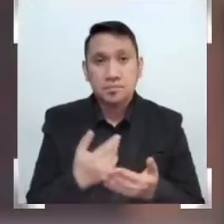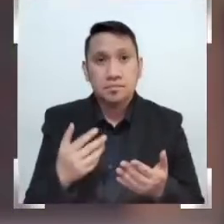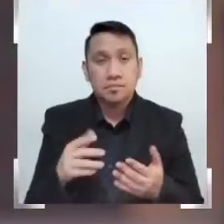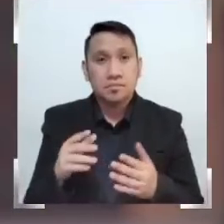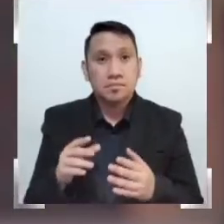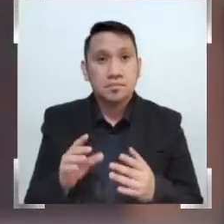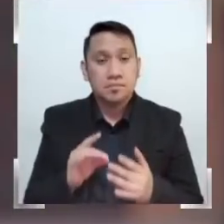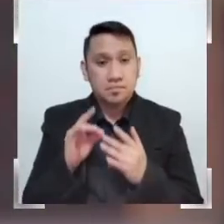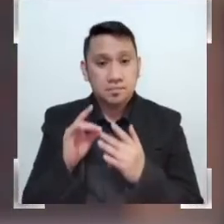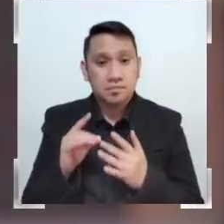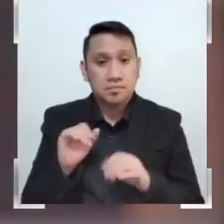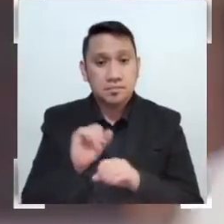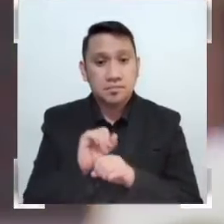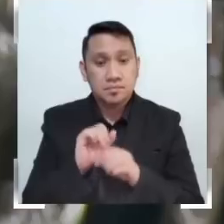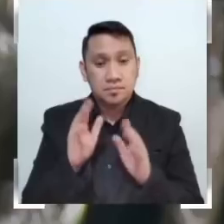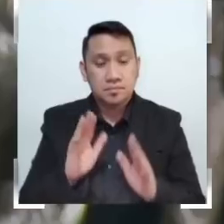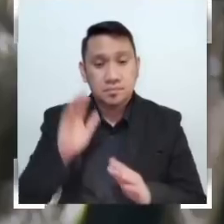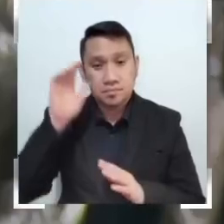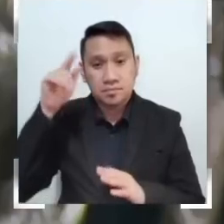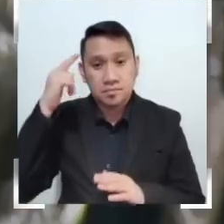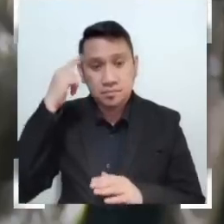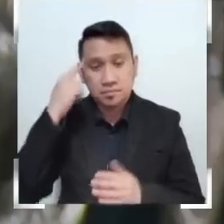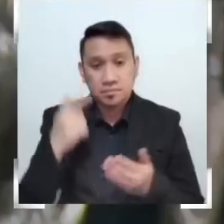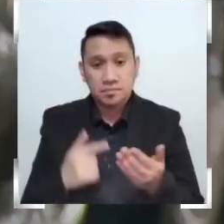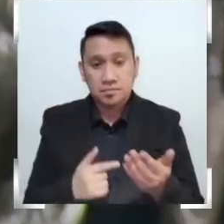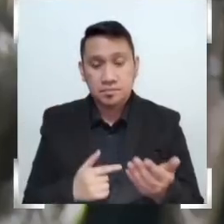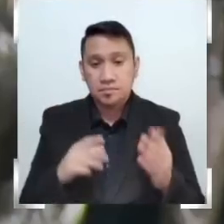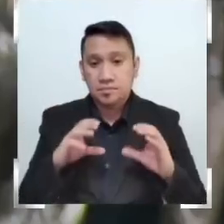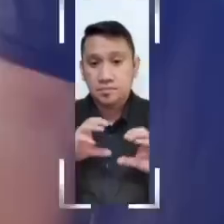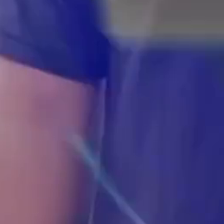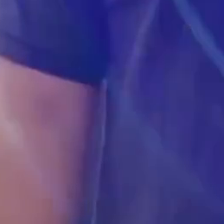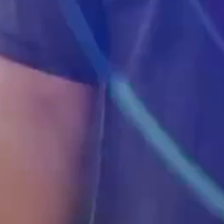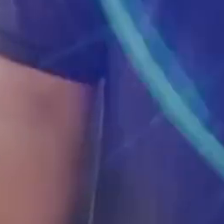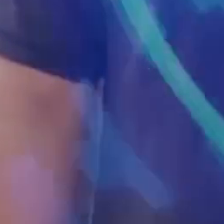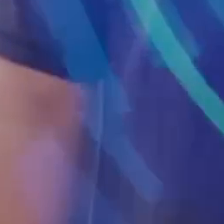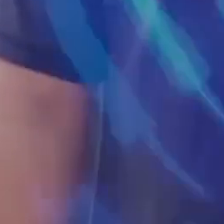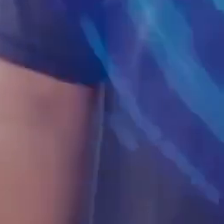GMA Integrated News, Raffy Timang, ako si Ian Cruz, ang inyong saksi.